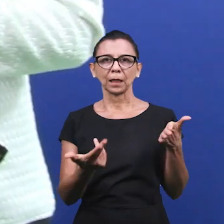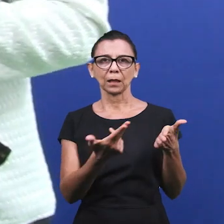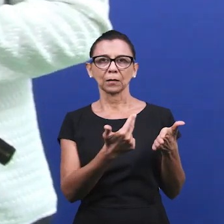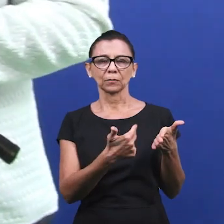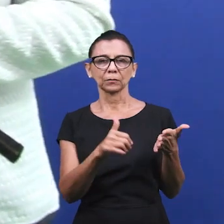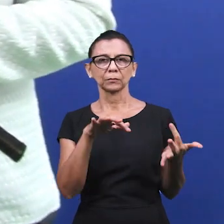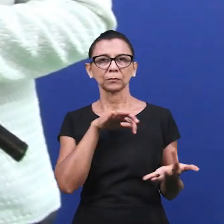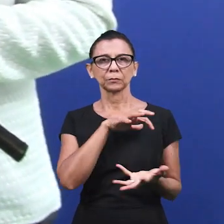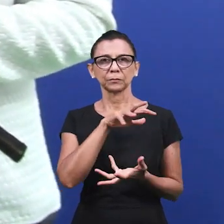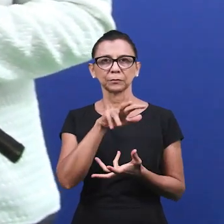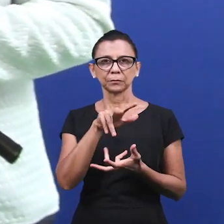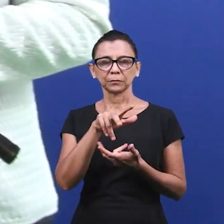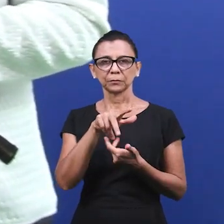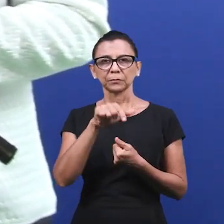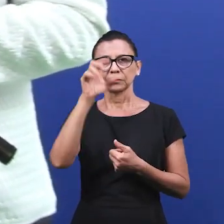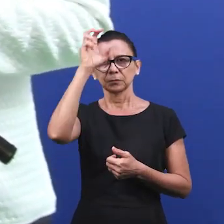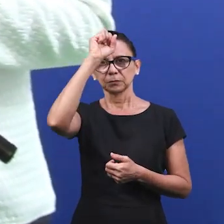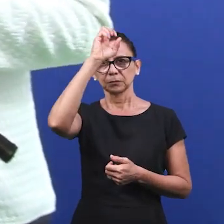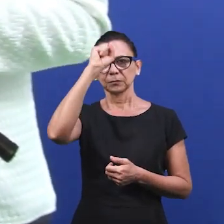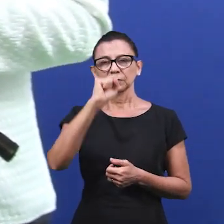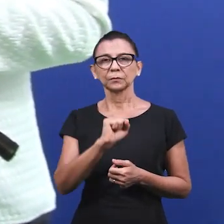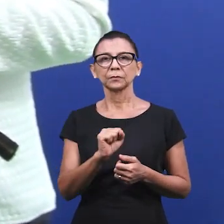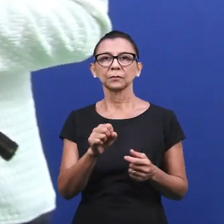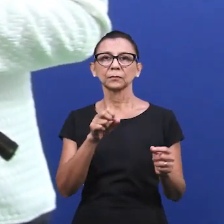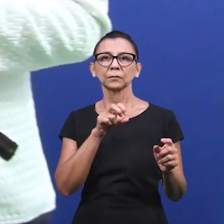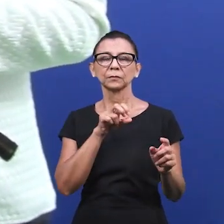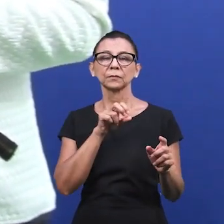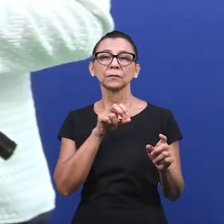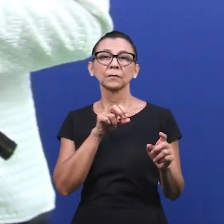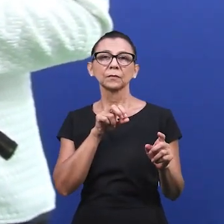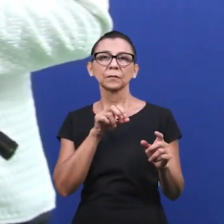dessein universel pour l'apprentissage vise